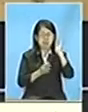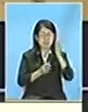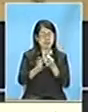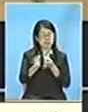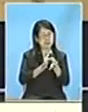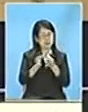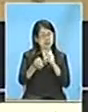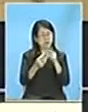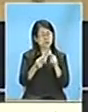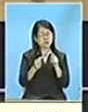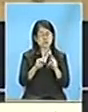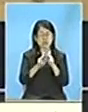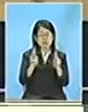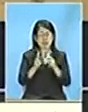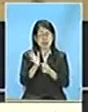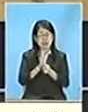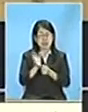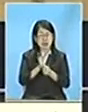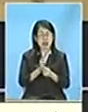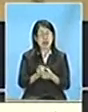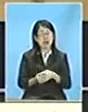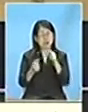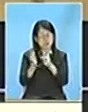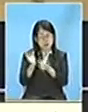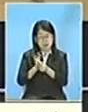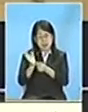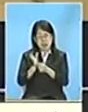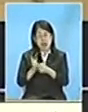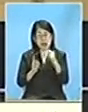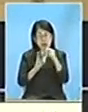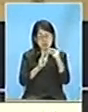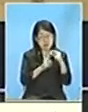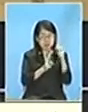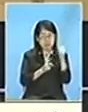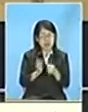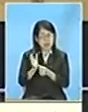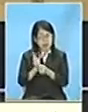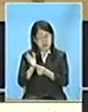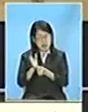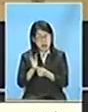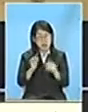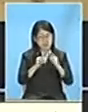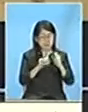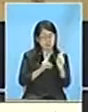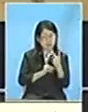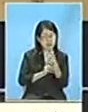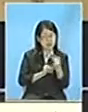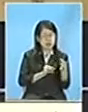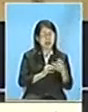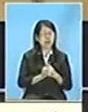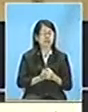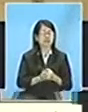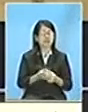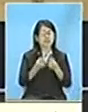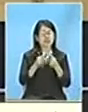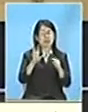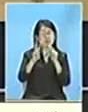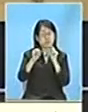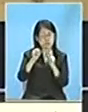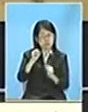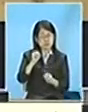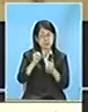มีการแก้ไขเพิ่มเติมได้เฉพาะถ้อยคำหรือข้อความที่มีการแก้ไขเพิ่มเติมส่วนในมาตราใดที่คณะกรรมการไม่มี